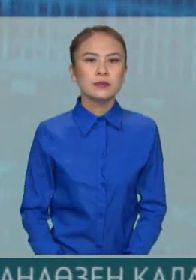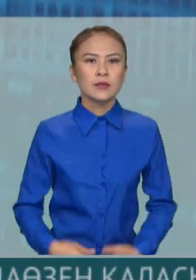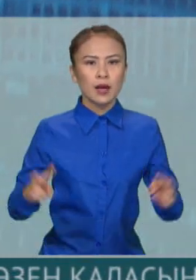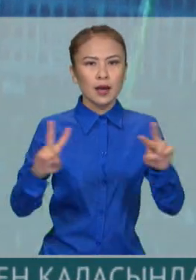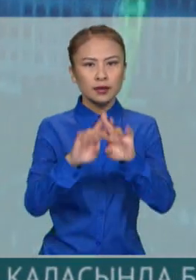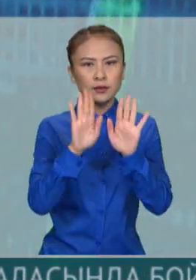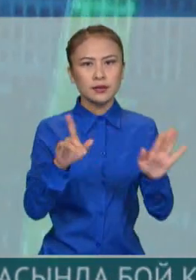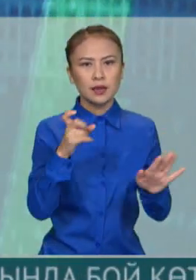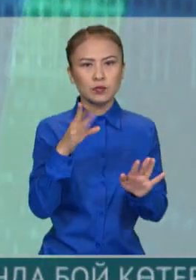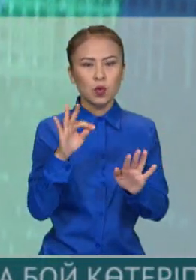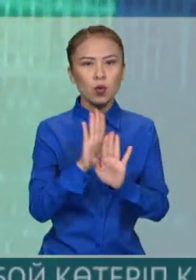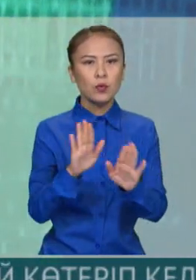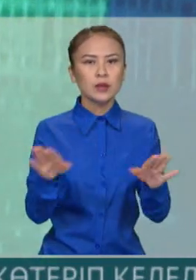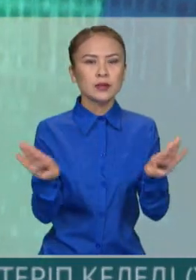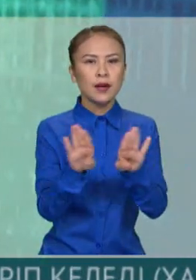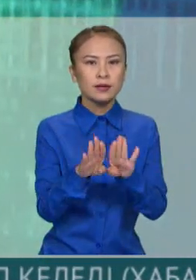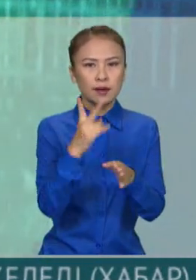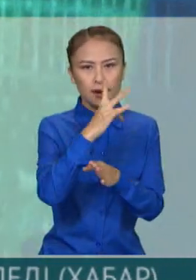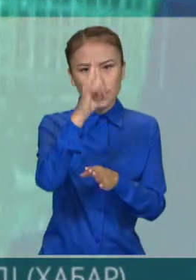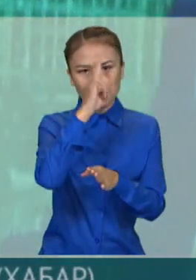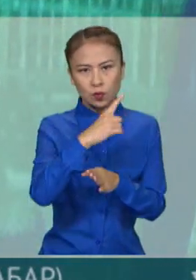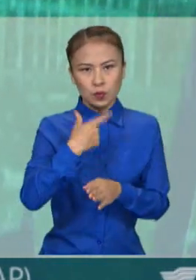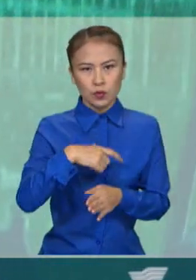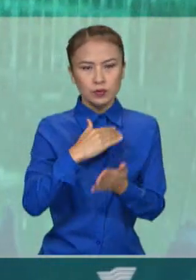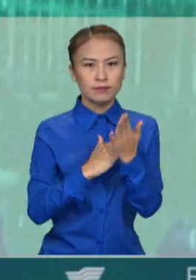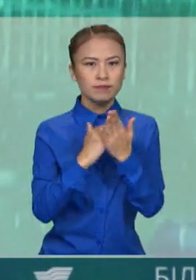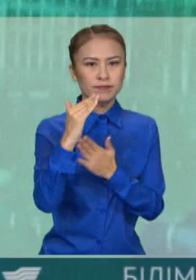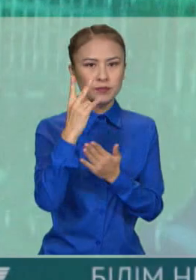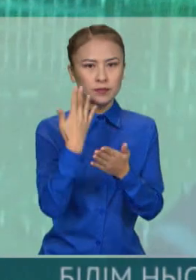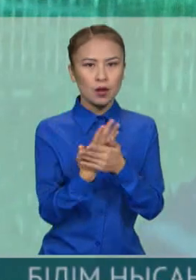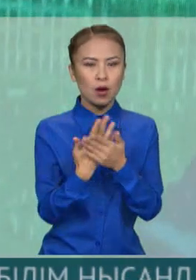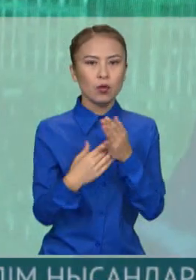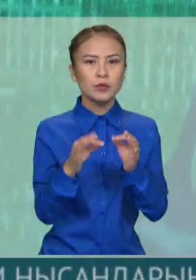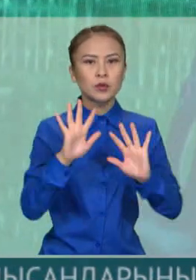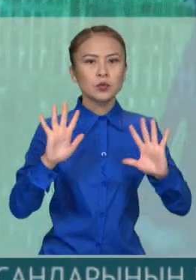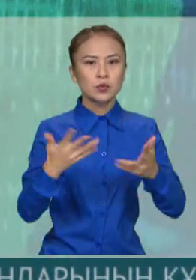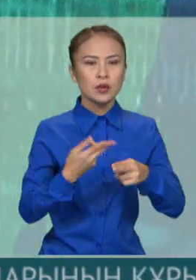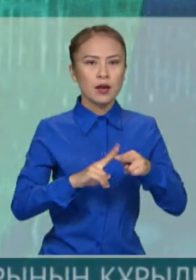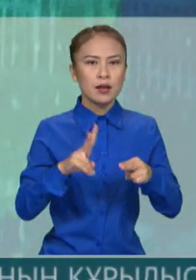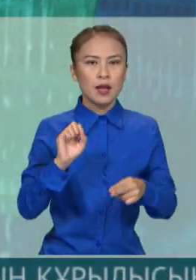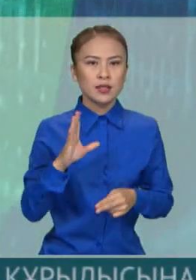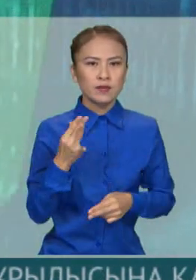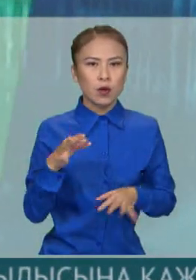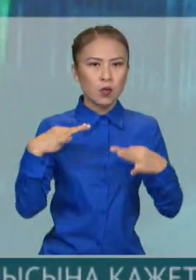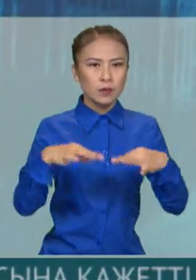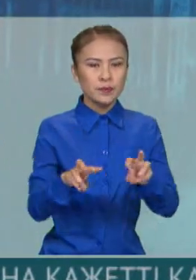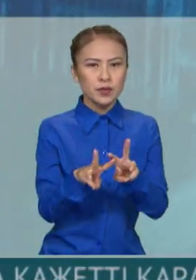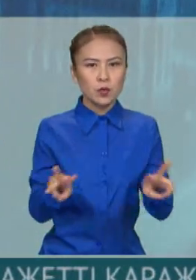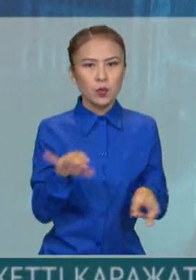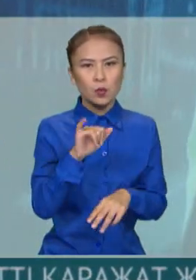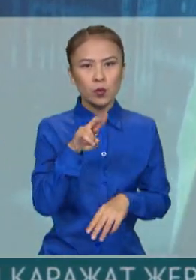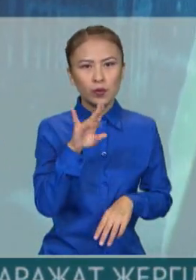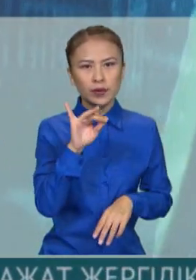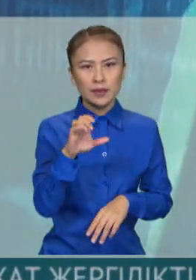Астанада өткен экспо көрмесінің жабылу салтанатында Қазақстан өзін жоғары деңгейде көрсетті. Ауқымды шарада болған Латвия көлік